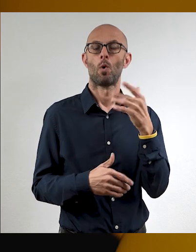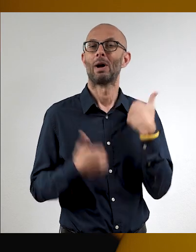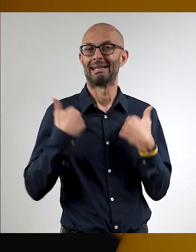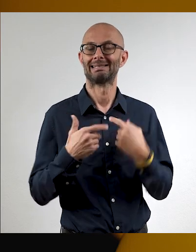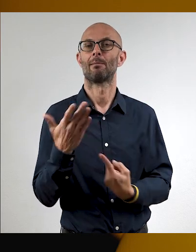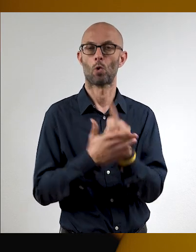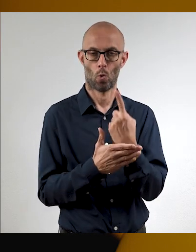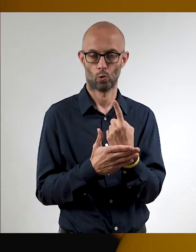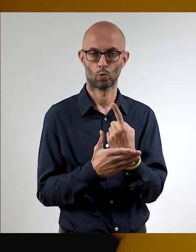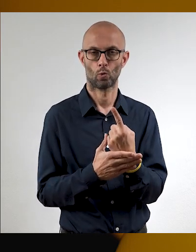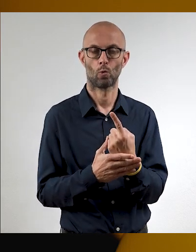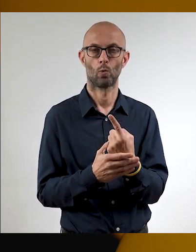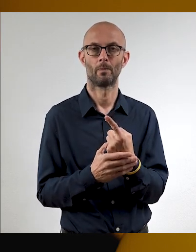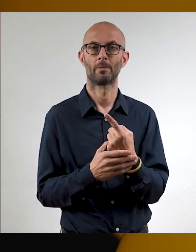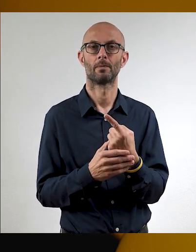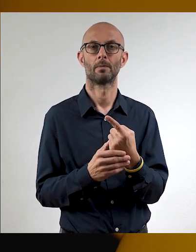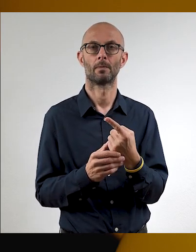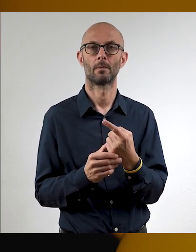dogodku